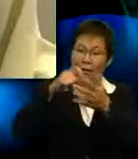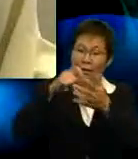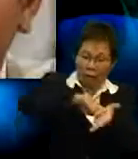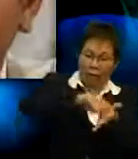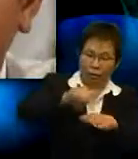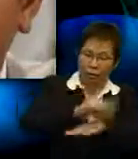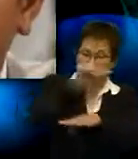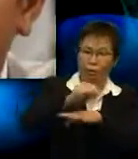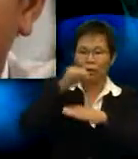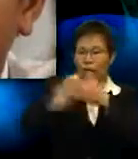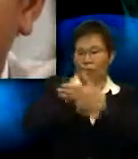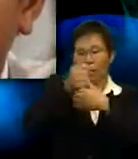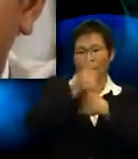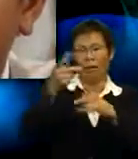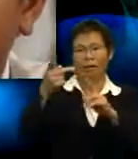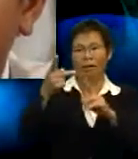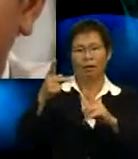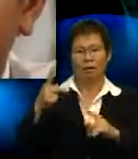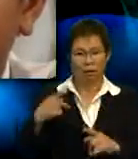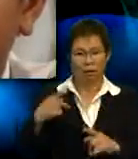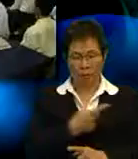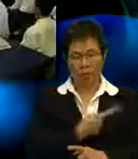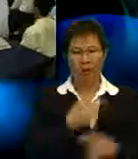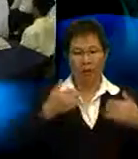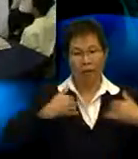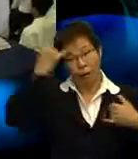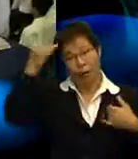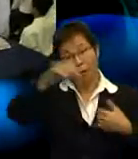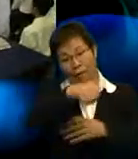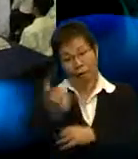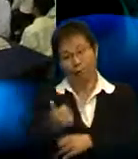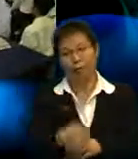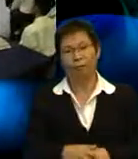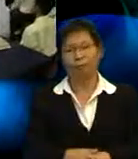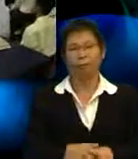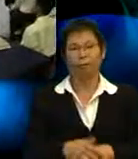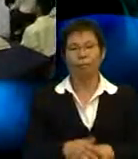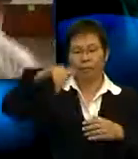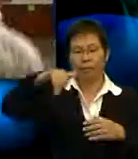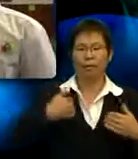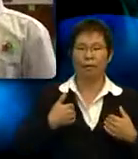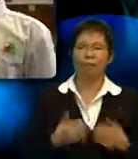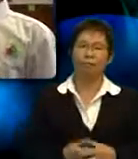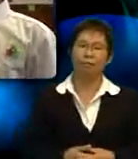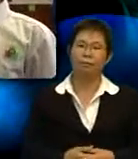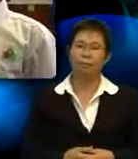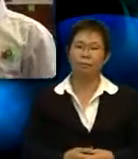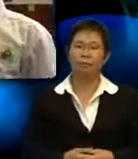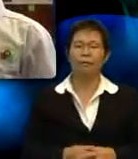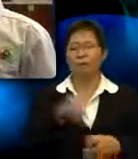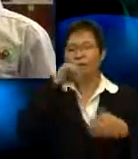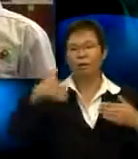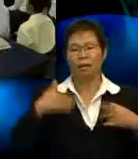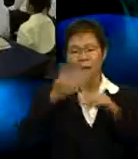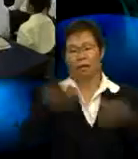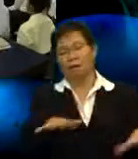tidak membahayakan kita. Okey, ada pendapat lain? Saya, cikgu. Ya, Faiz. Supaya tidak terkena kejutan